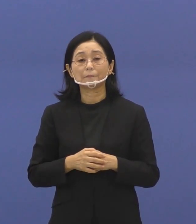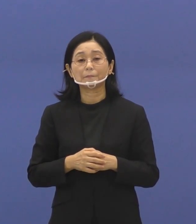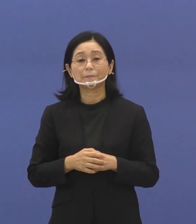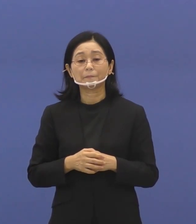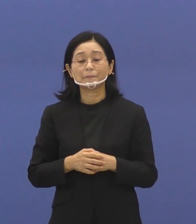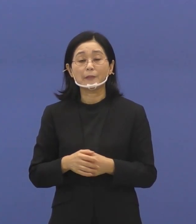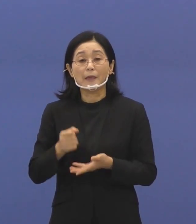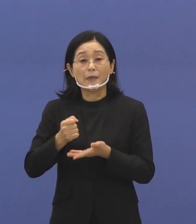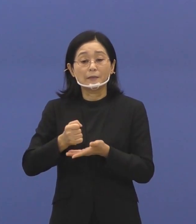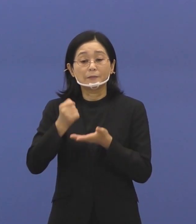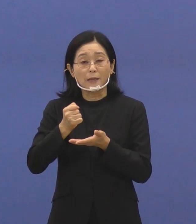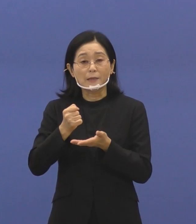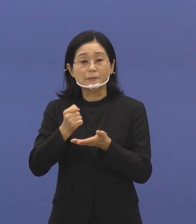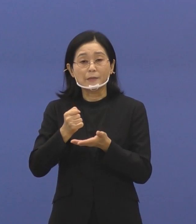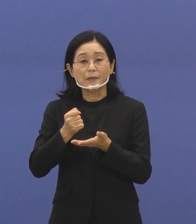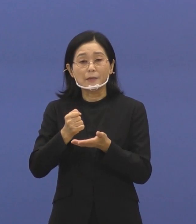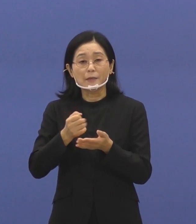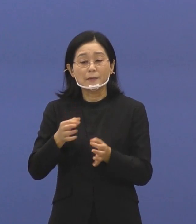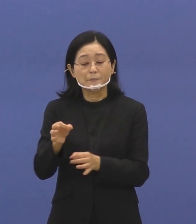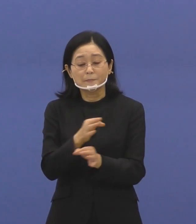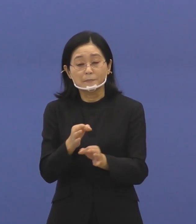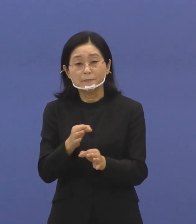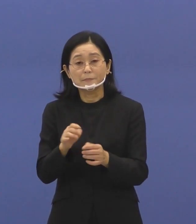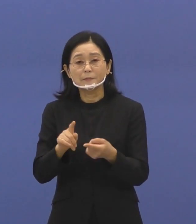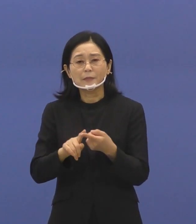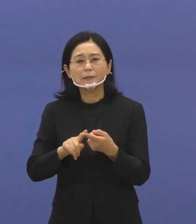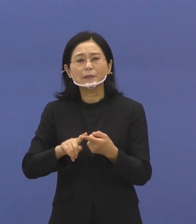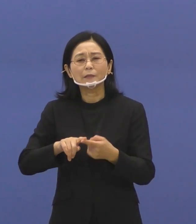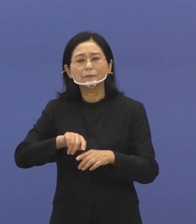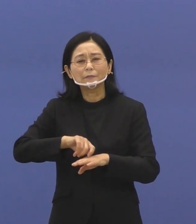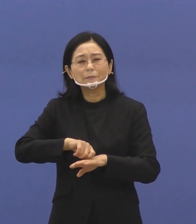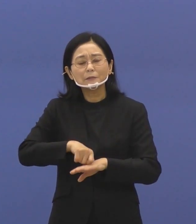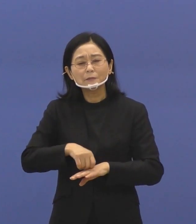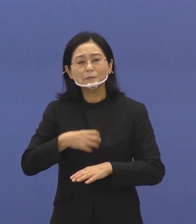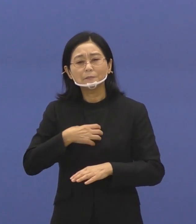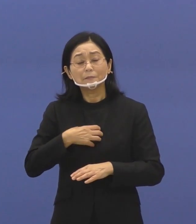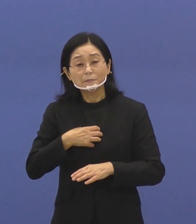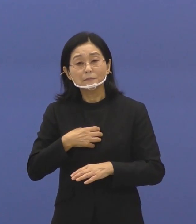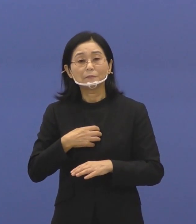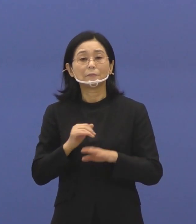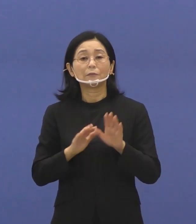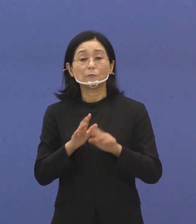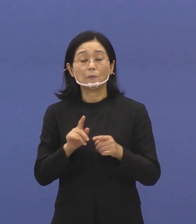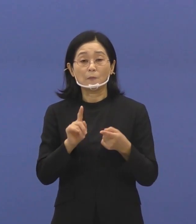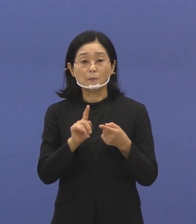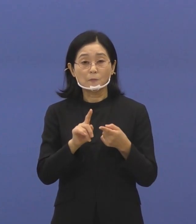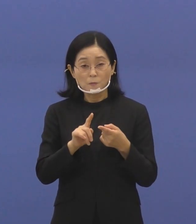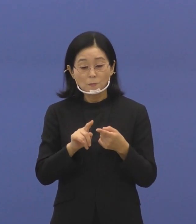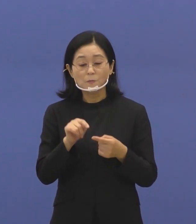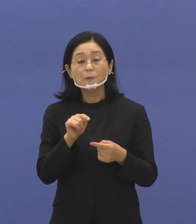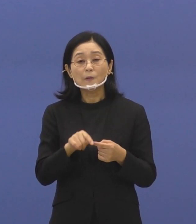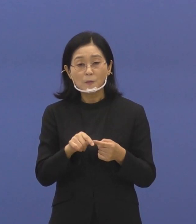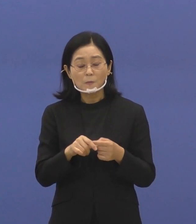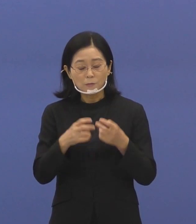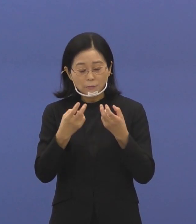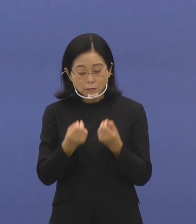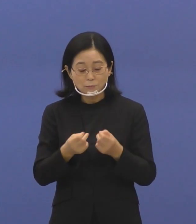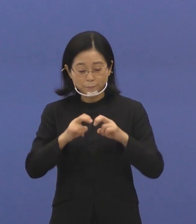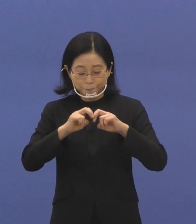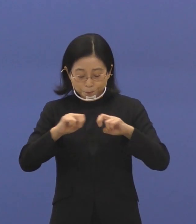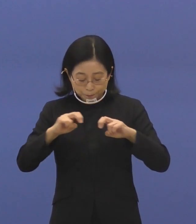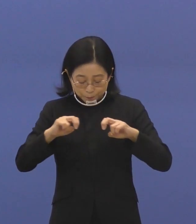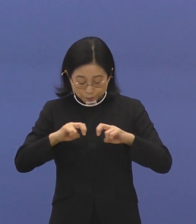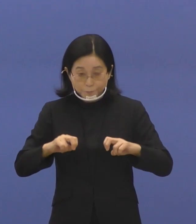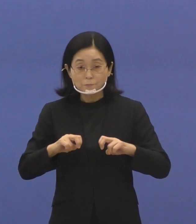財政的なこの厳しさをこ うまく分析していただい